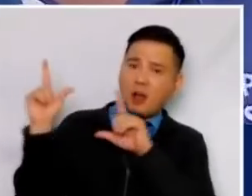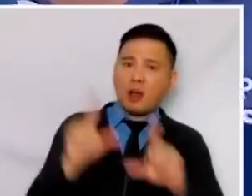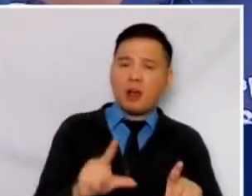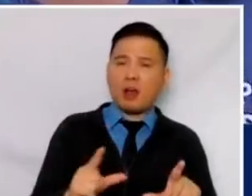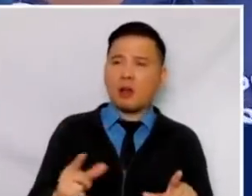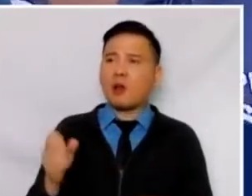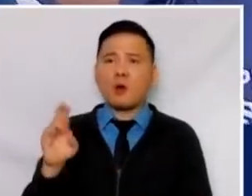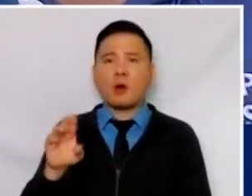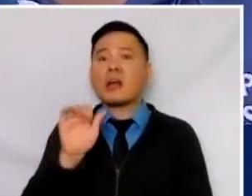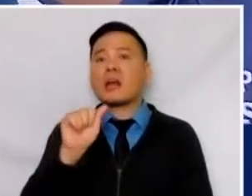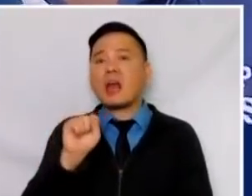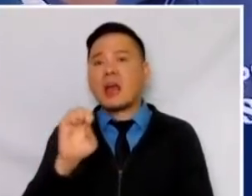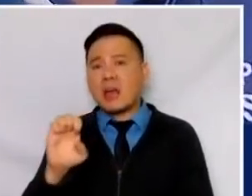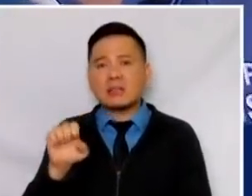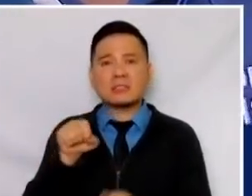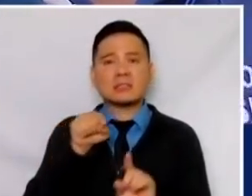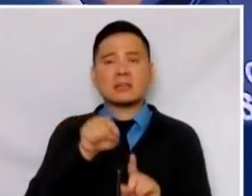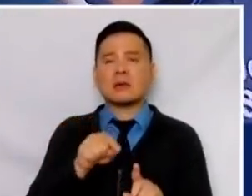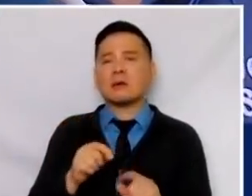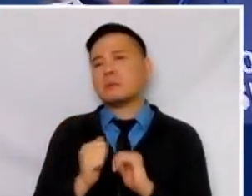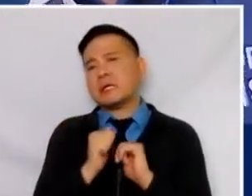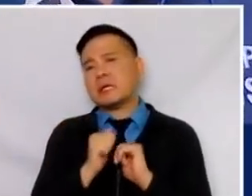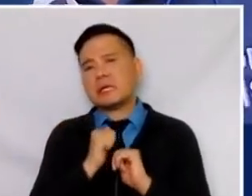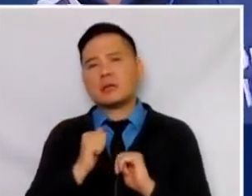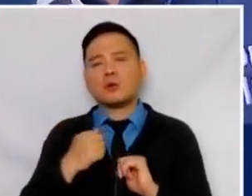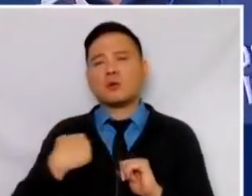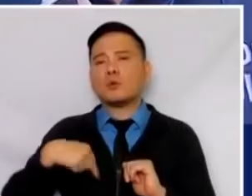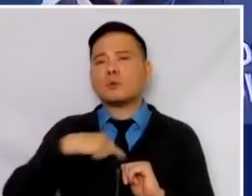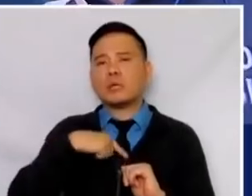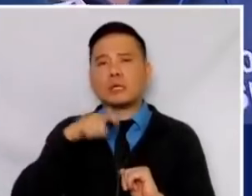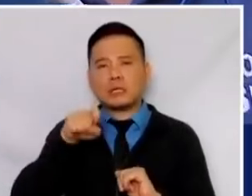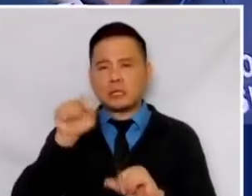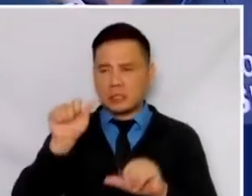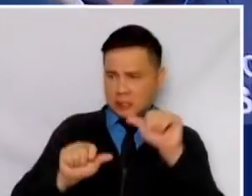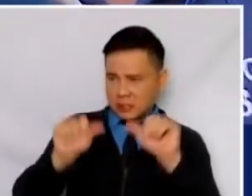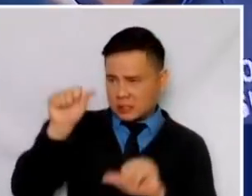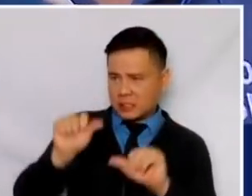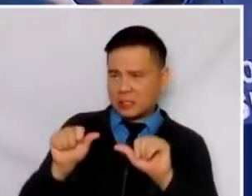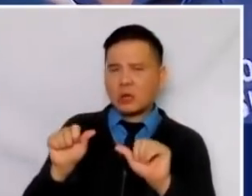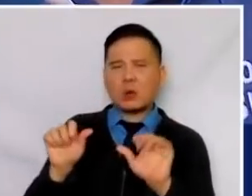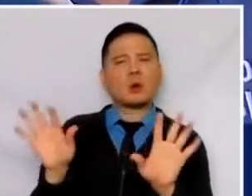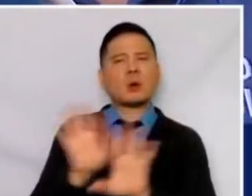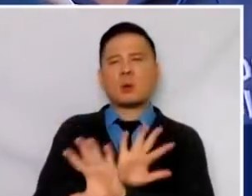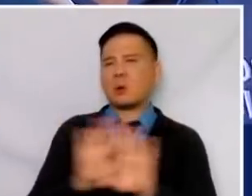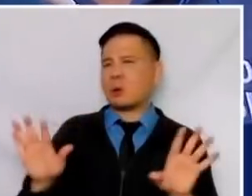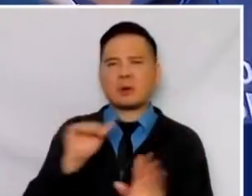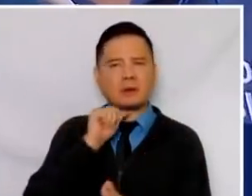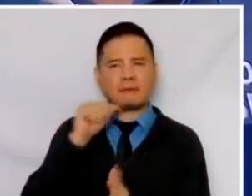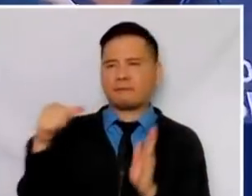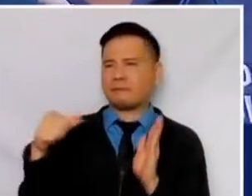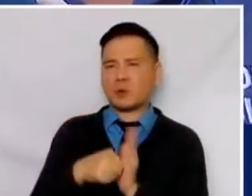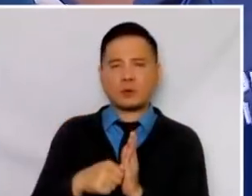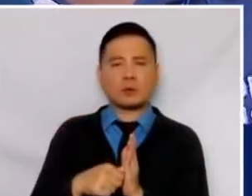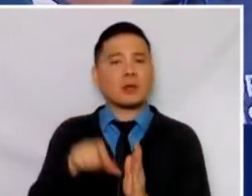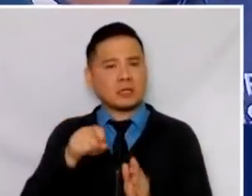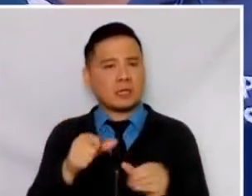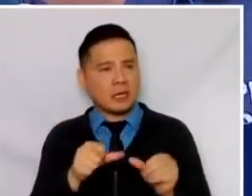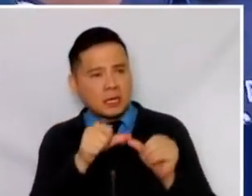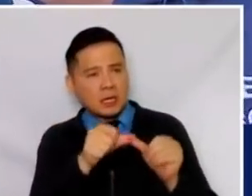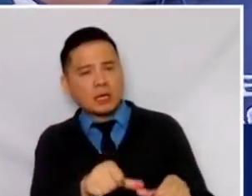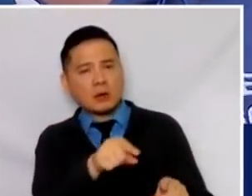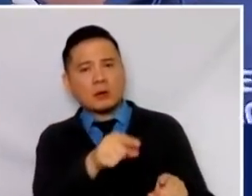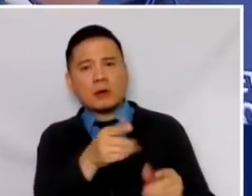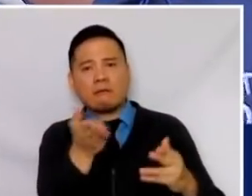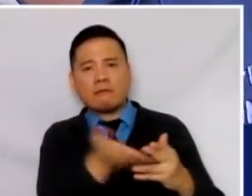kaso, dapat we as a state must pursue those cases to give